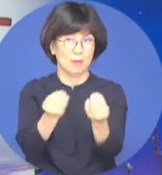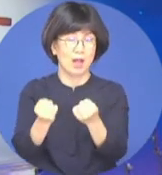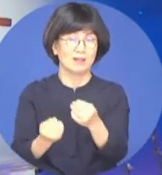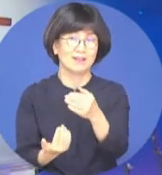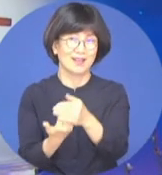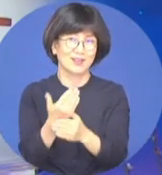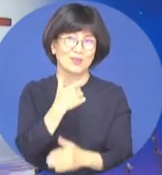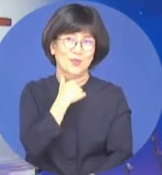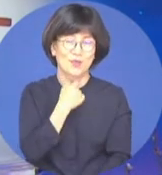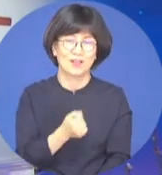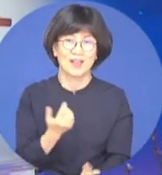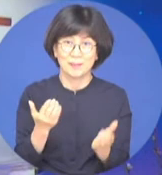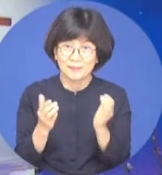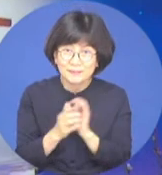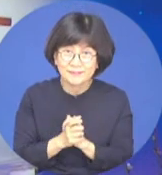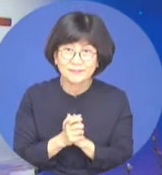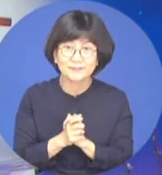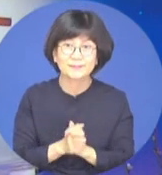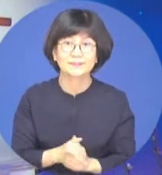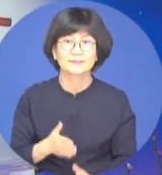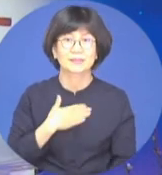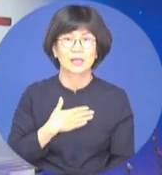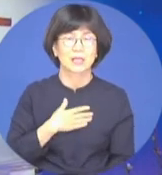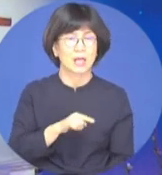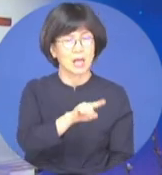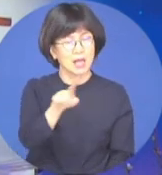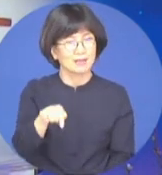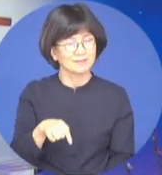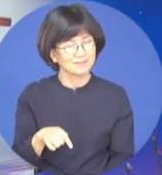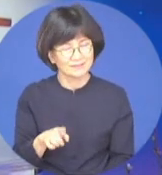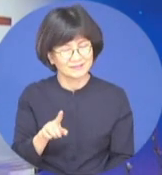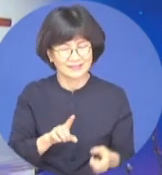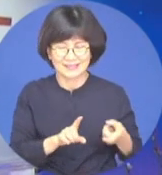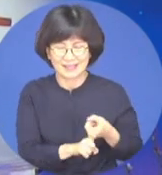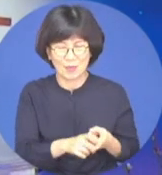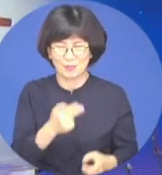예. 저는 아무 당도 아니에요.